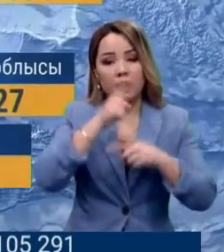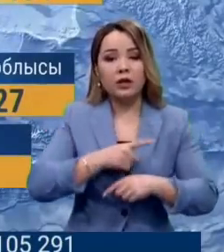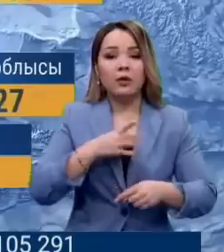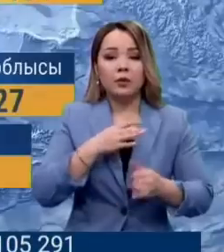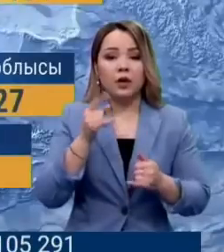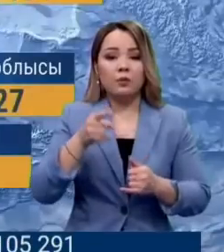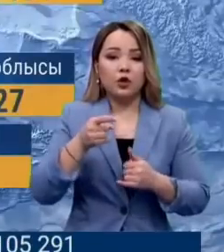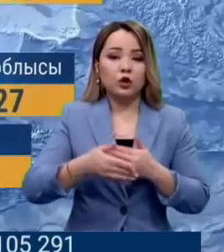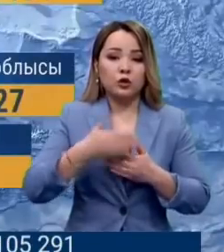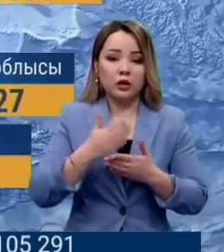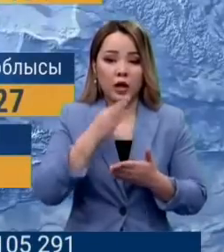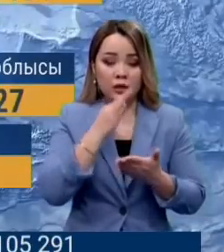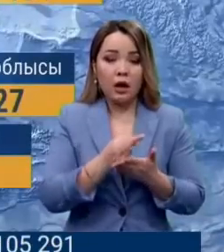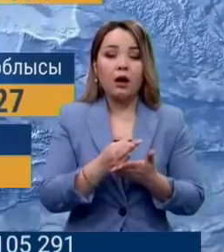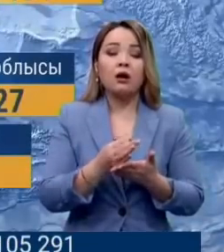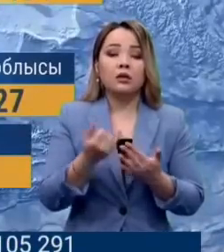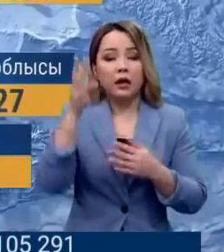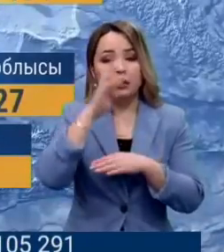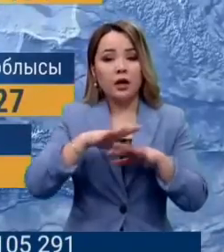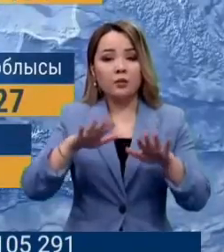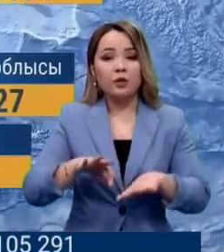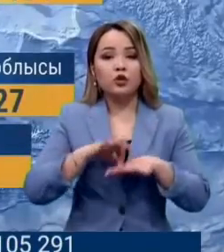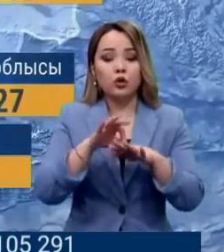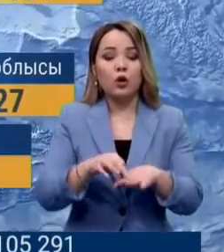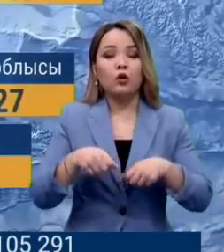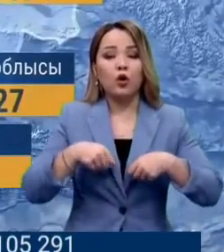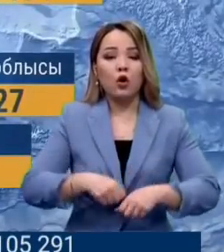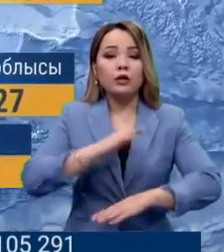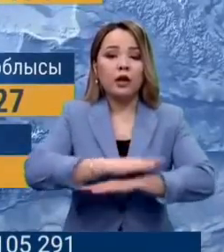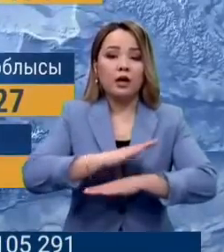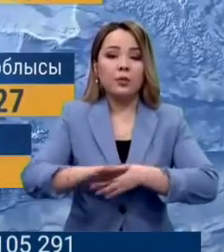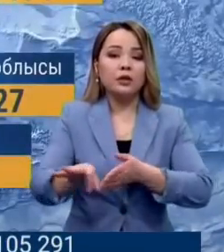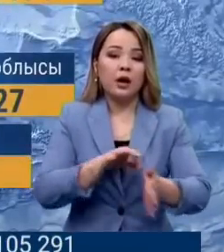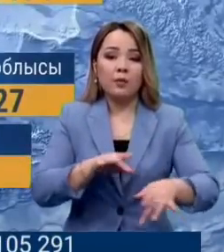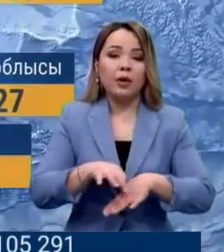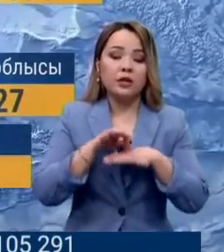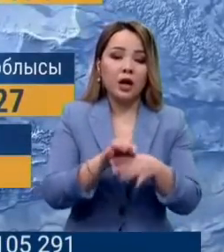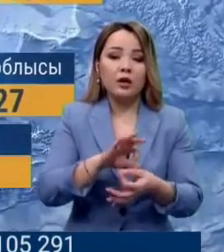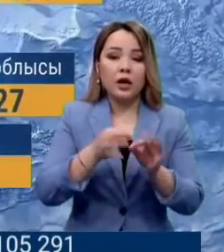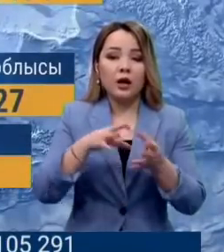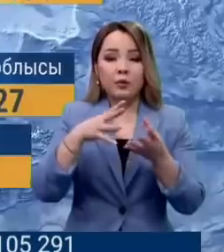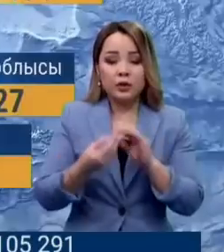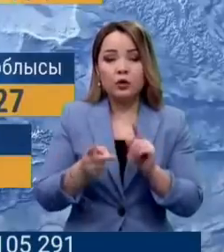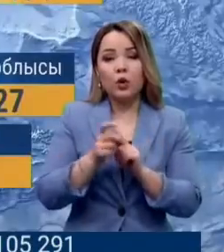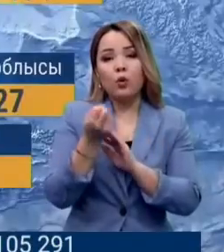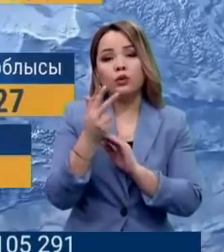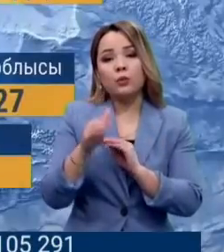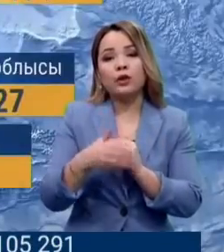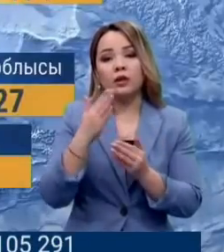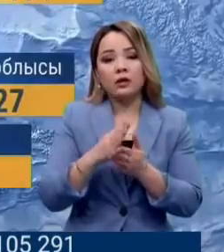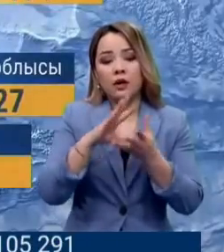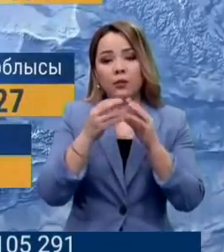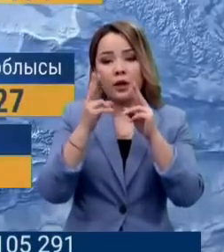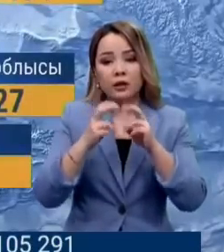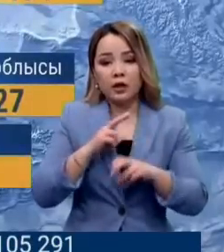қылмыс саны 1000-нің үстінде. Жалпы еліміз бойынша жүргізілген құқықтық тәртіп жедел профилактикалық шарасы барысында 13 мыңнан астам